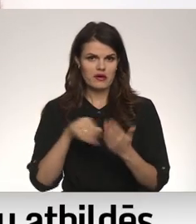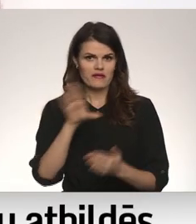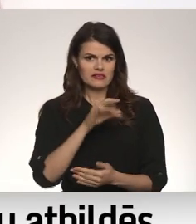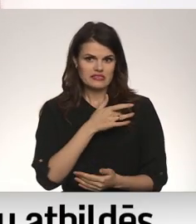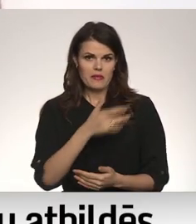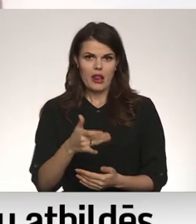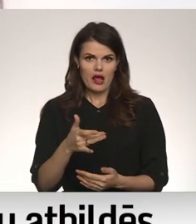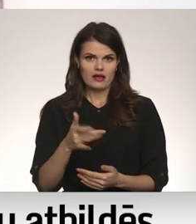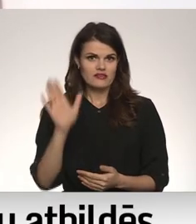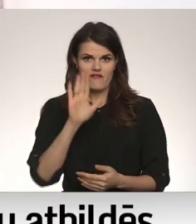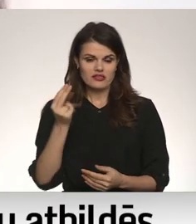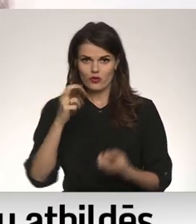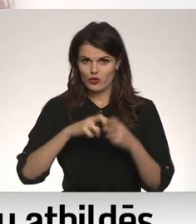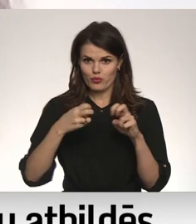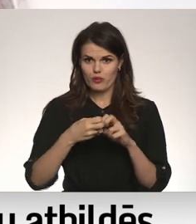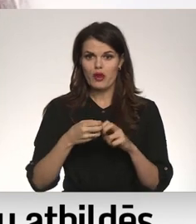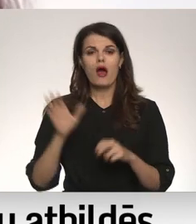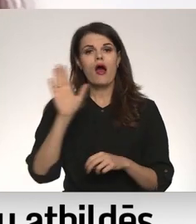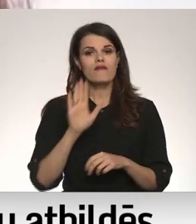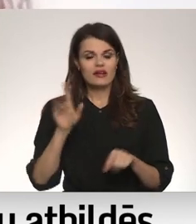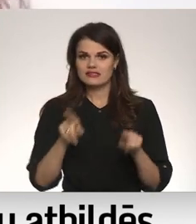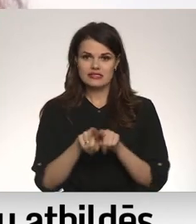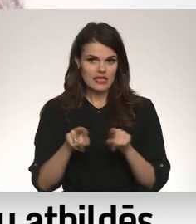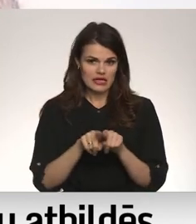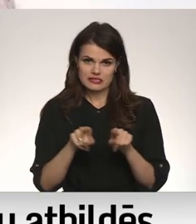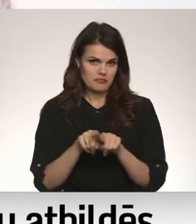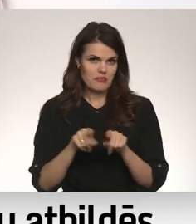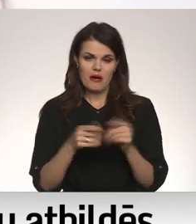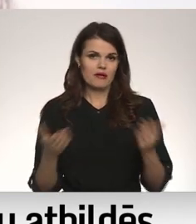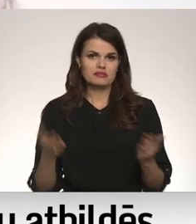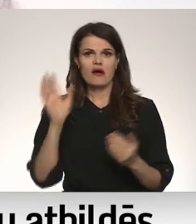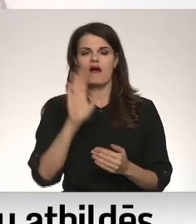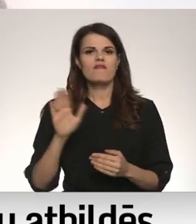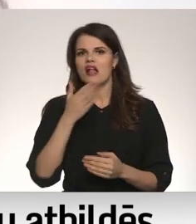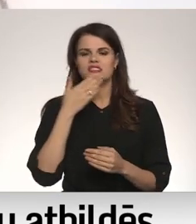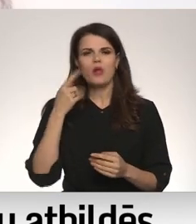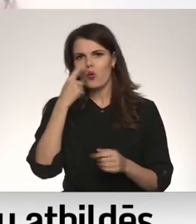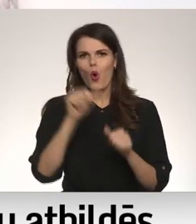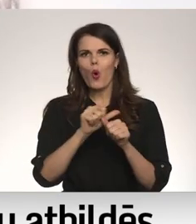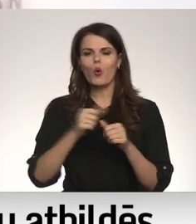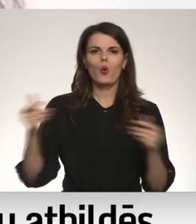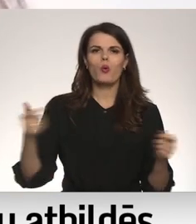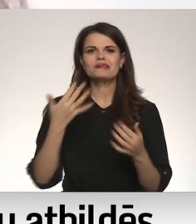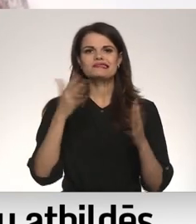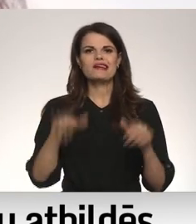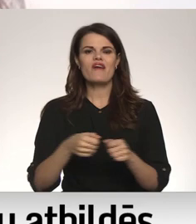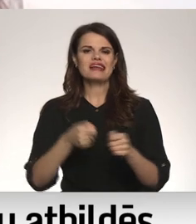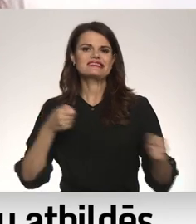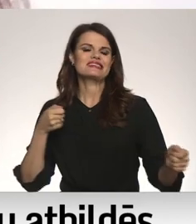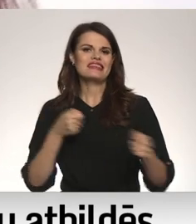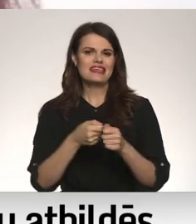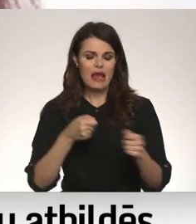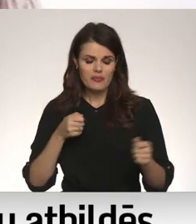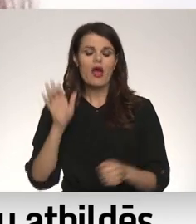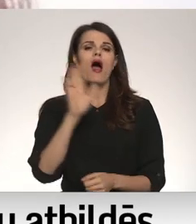vai? Valstī jau ir tāds pats ietvars. Valsts nav no gumijas. Valsts ir apņēmusies